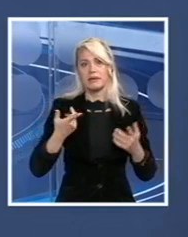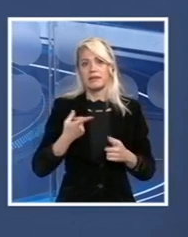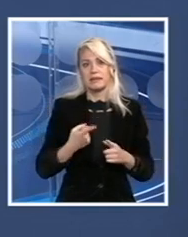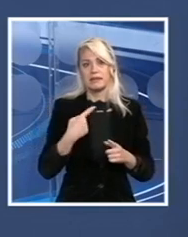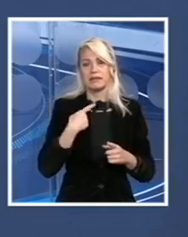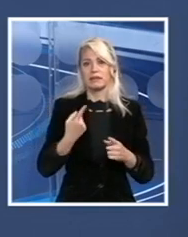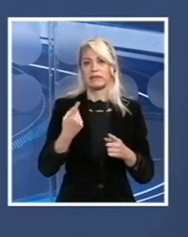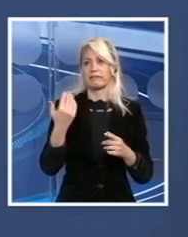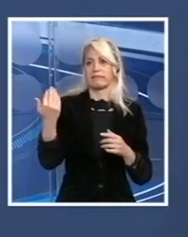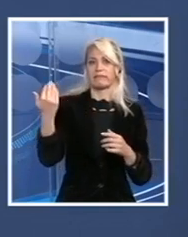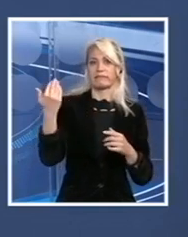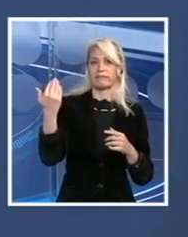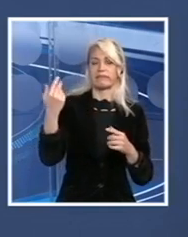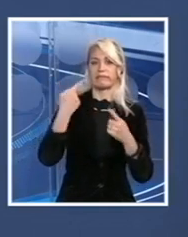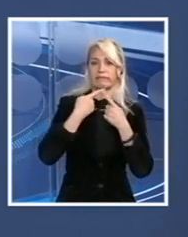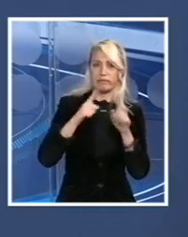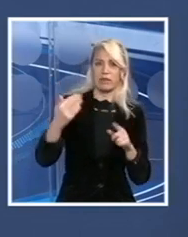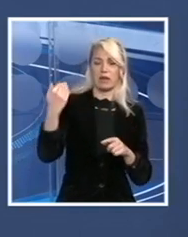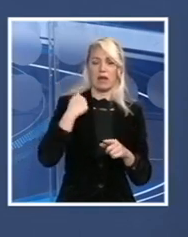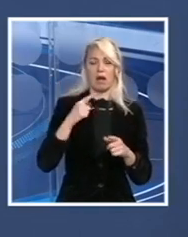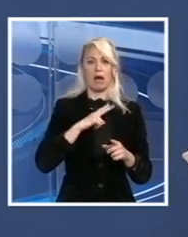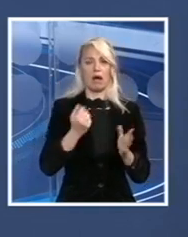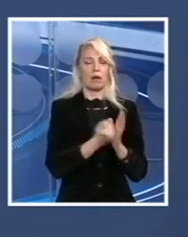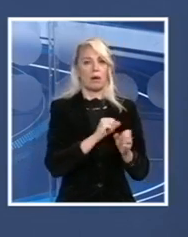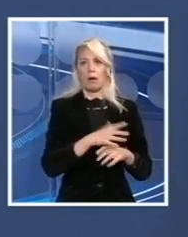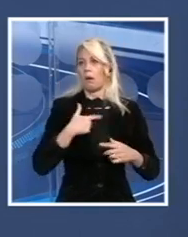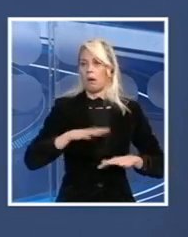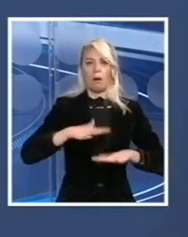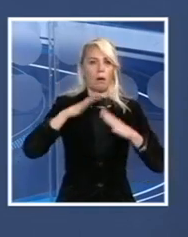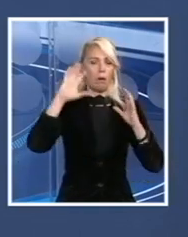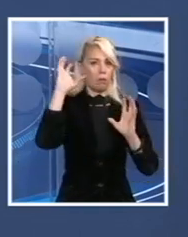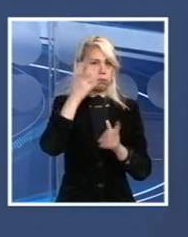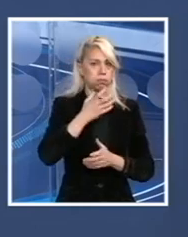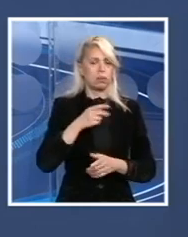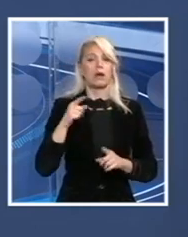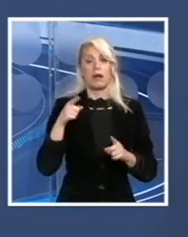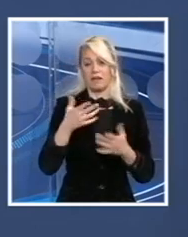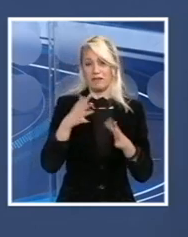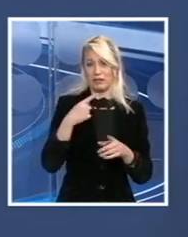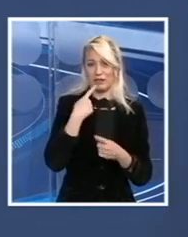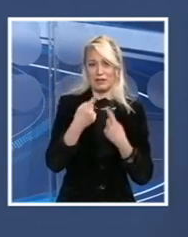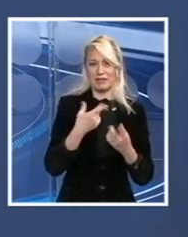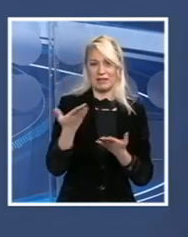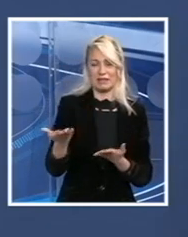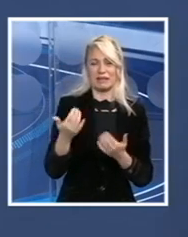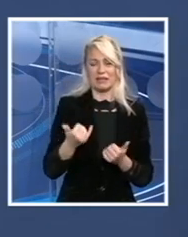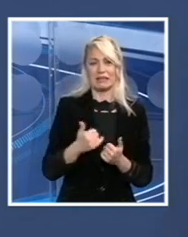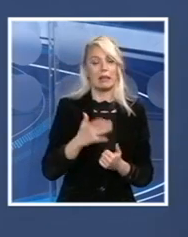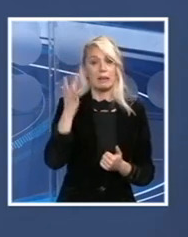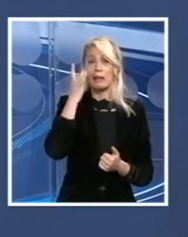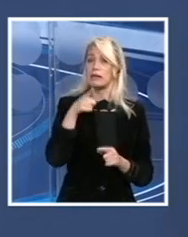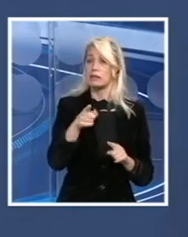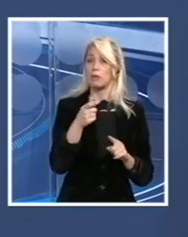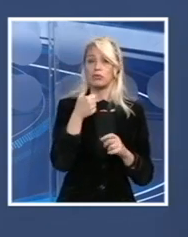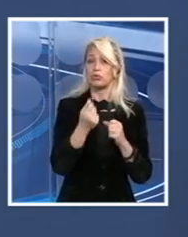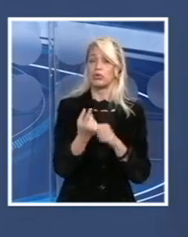se saopšti. Vi ste sada spomenuli jedan takav događaj. Nisam upoznata o tom